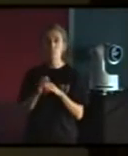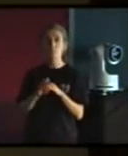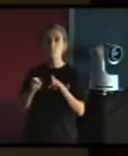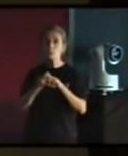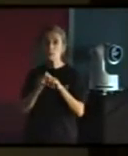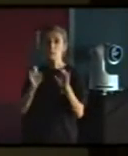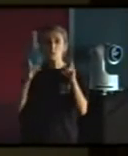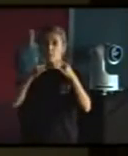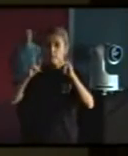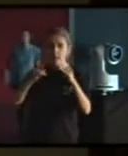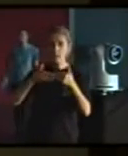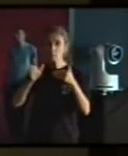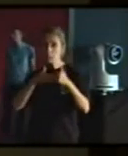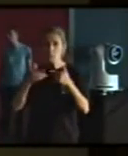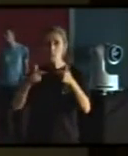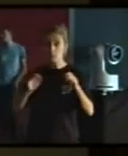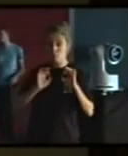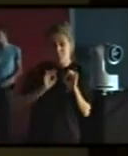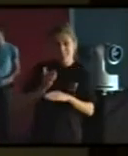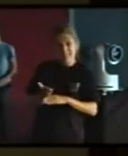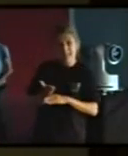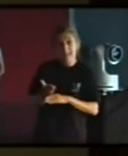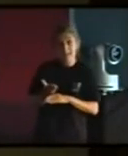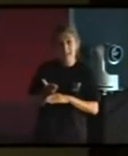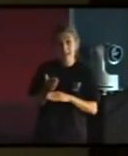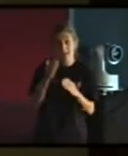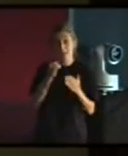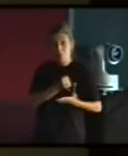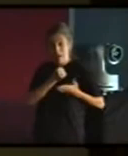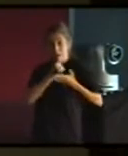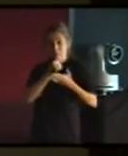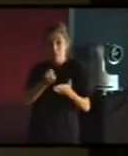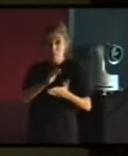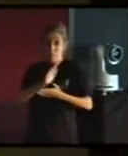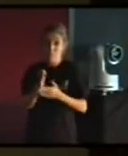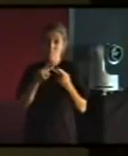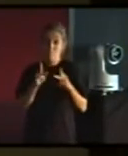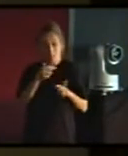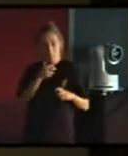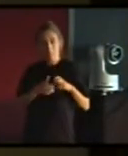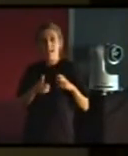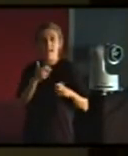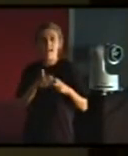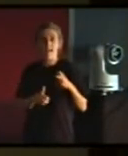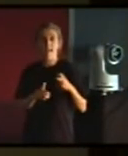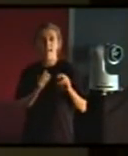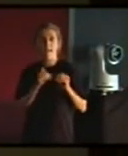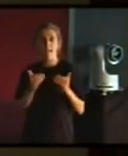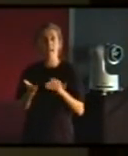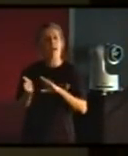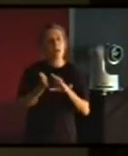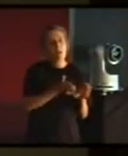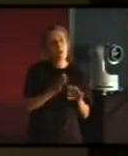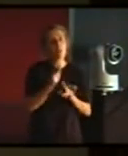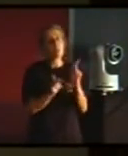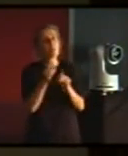des ouvertures, est dans la plus pure tradition de la ville de Pierre. Alors, il y a peut-être une autre clé, je